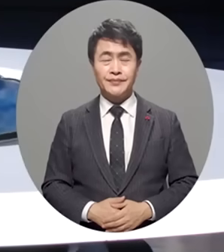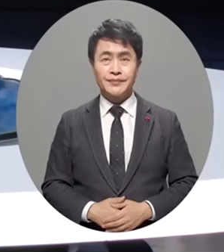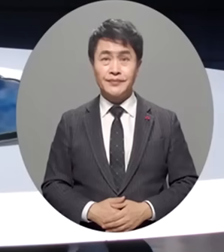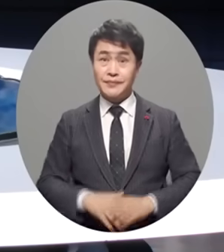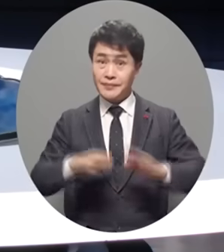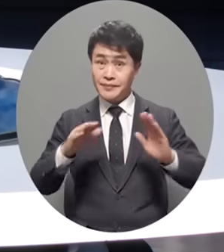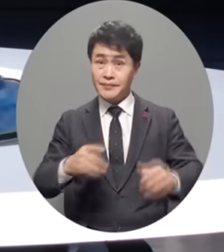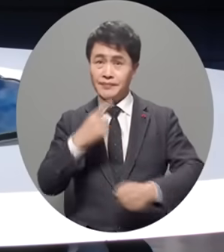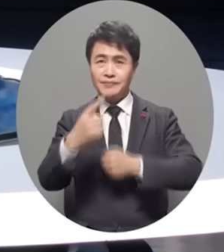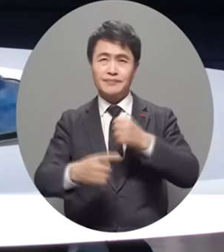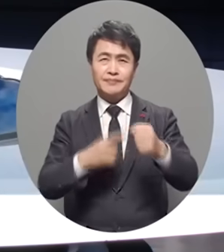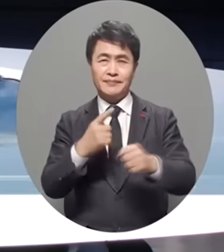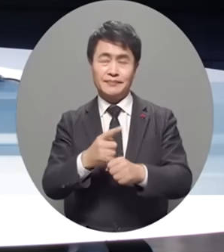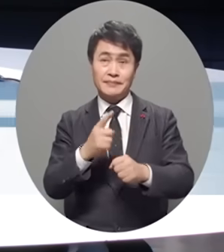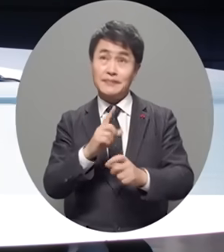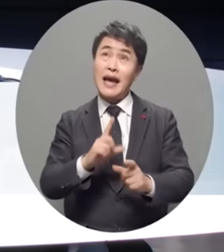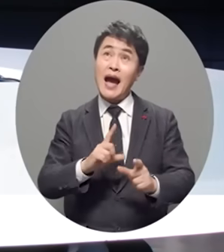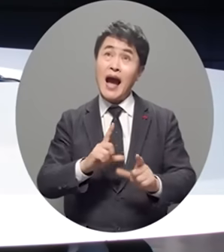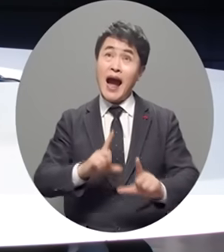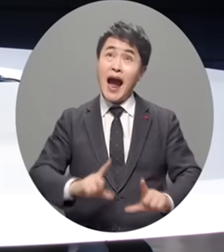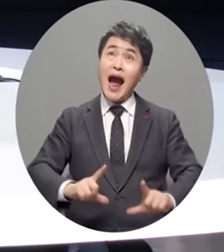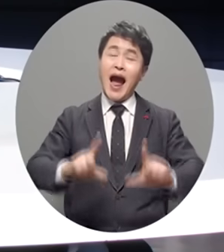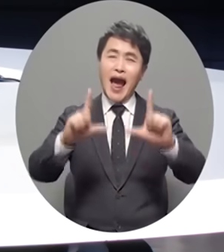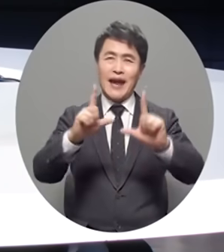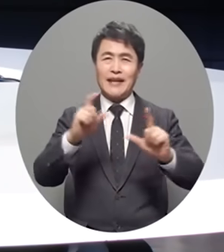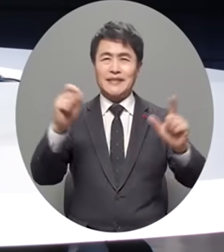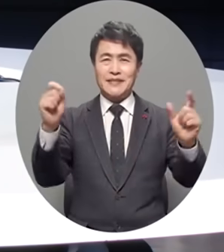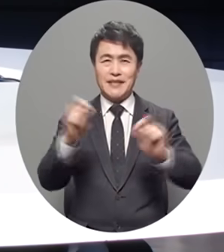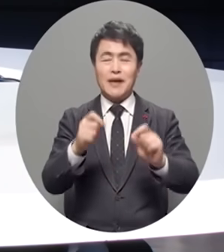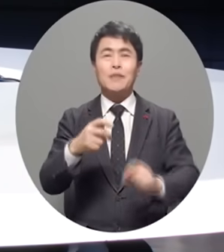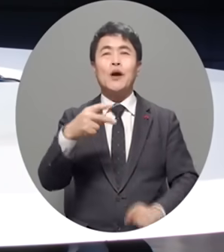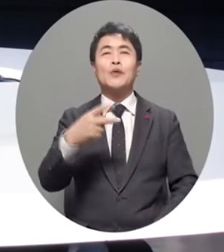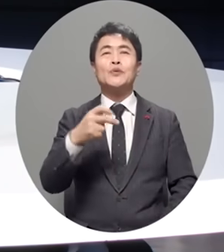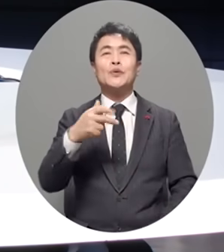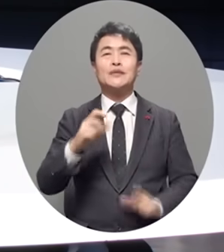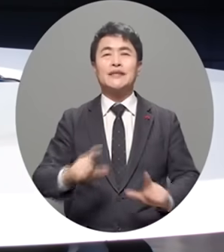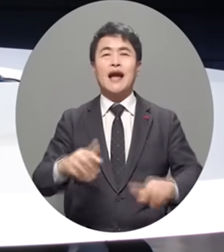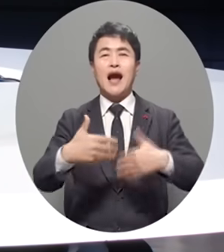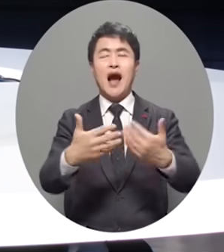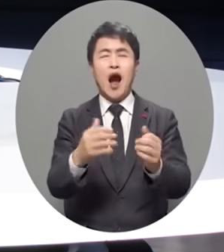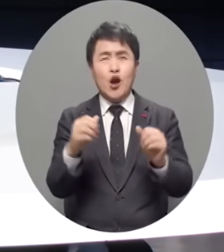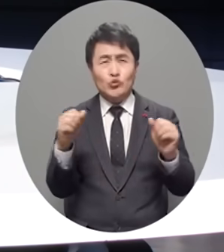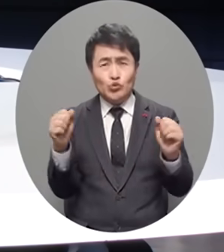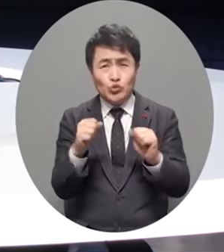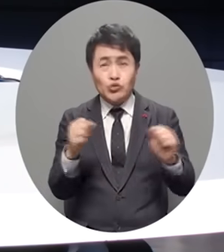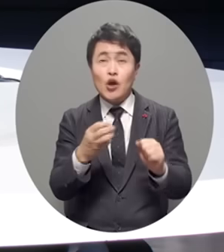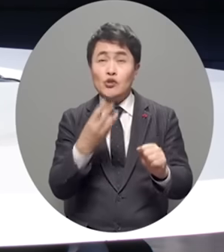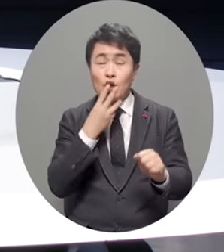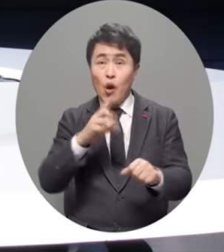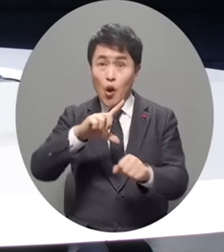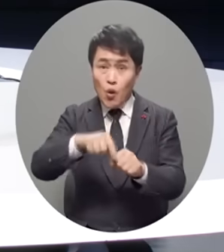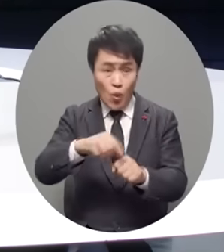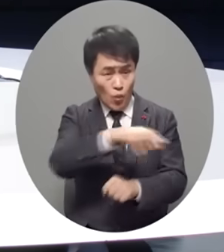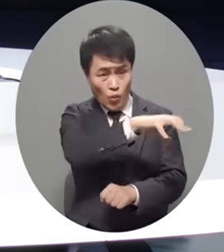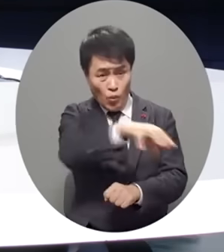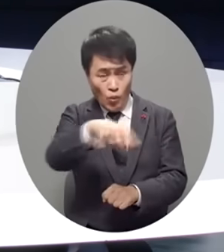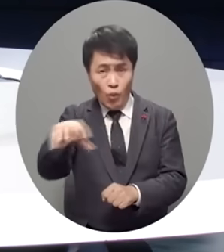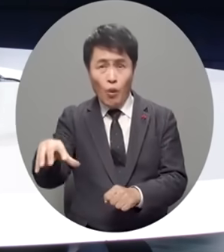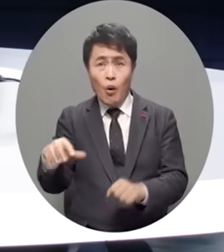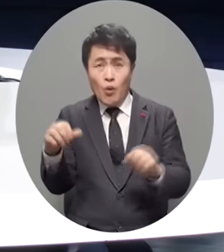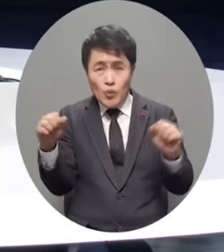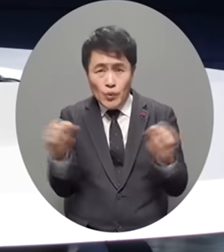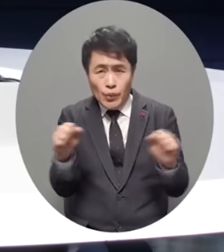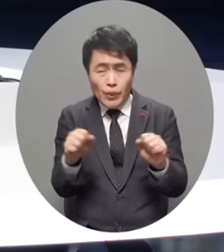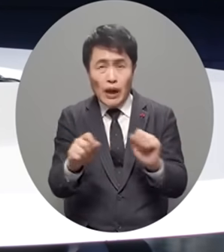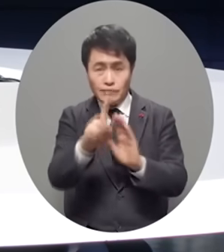네, 오늘은 1년 중 해가 가장 짧은 동짓날이기도 한데요. 맹추위가 이어지면서 서울과 철원 등 전국 곳곳에서 올겨울 들어